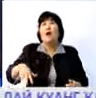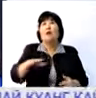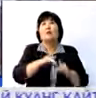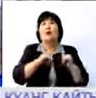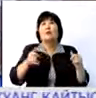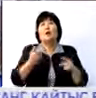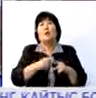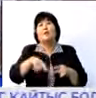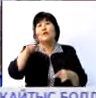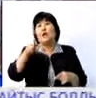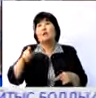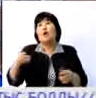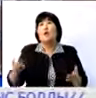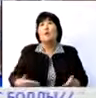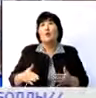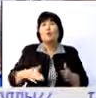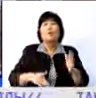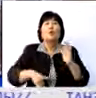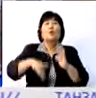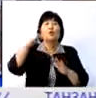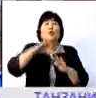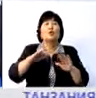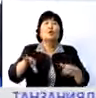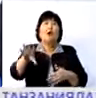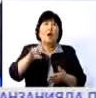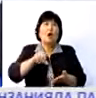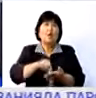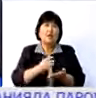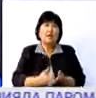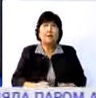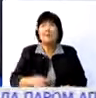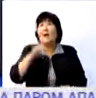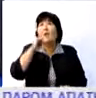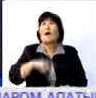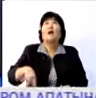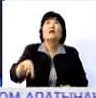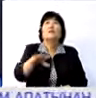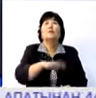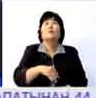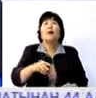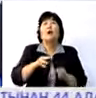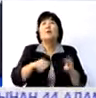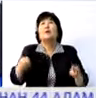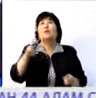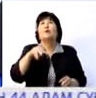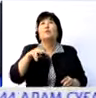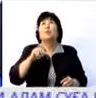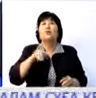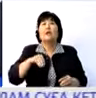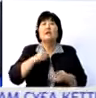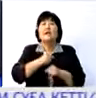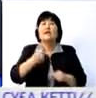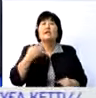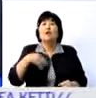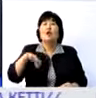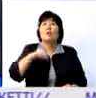арнаған осындай атпал азаматтардың өмір жолы өскелең ұрпаққа өнеге. Қазақстан Республикасы мәжілісінің депутаты болып сайланып, сыр